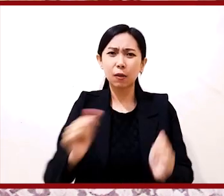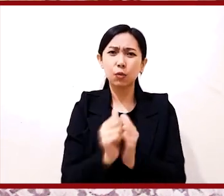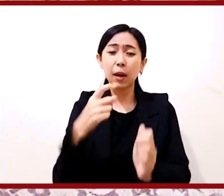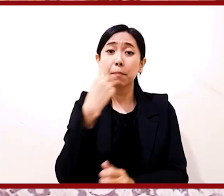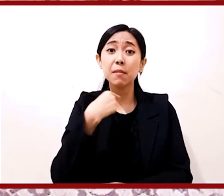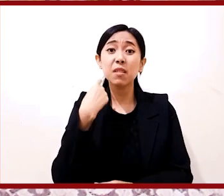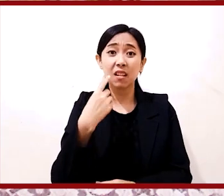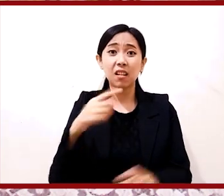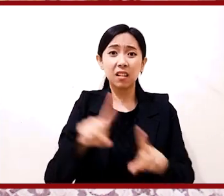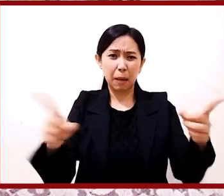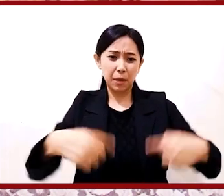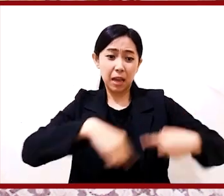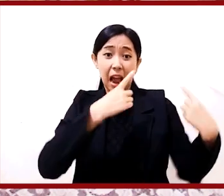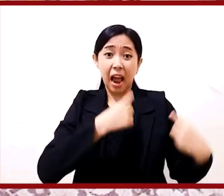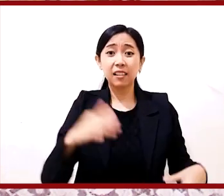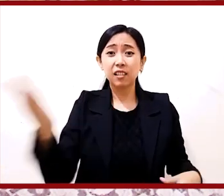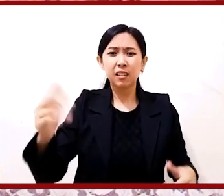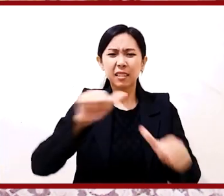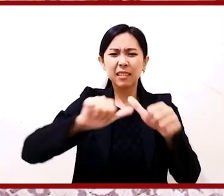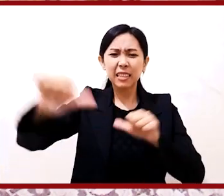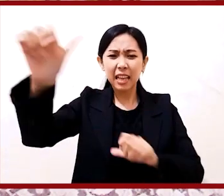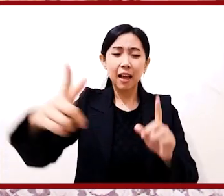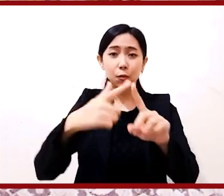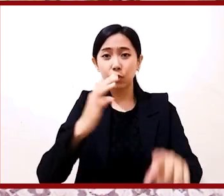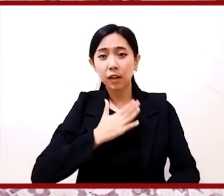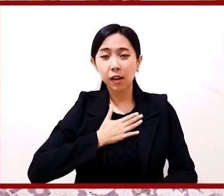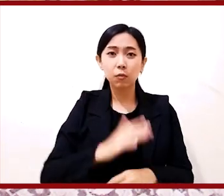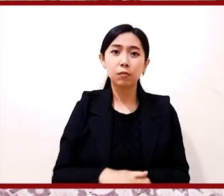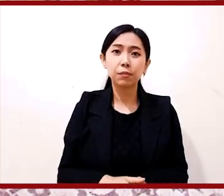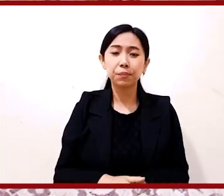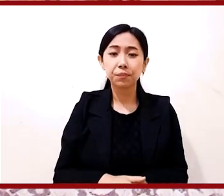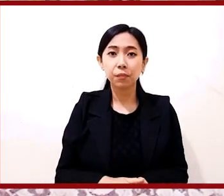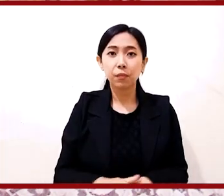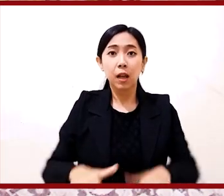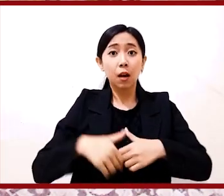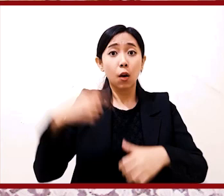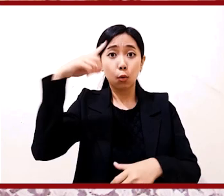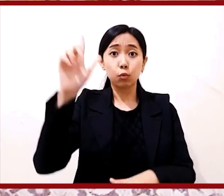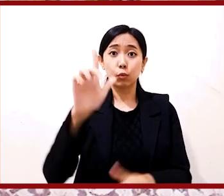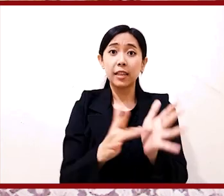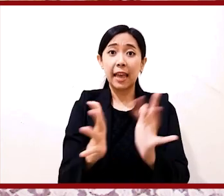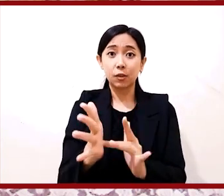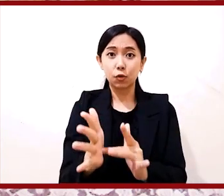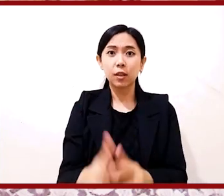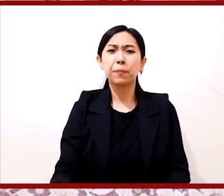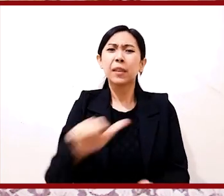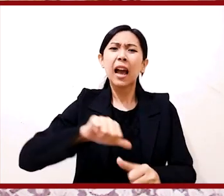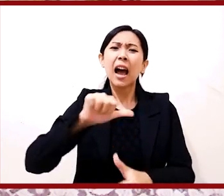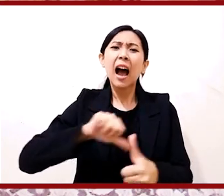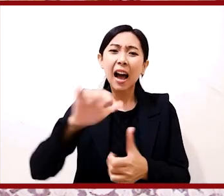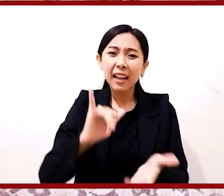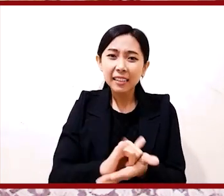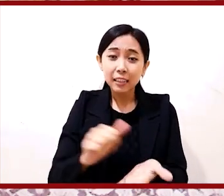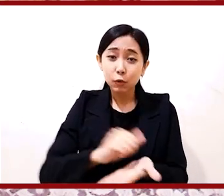dengan bibirnya, padahal hatinya jauh daripada aku. Bagi Yesus,